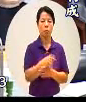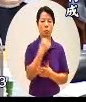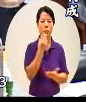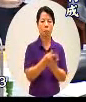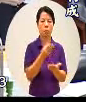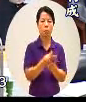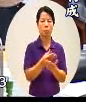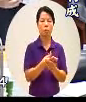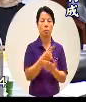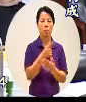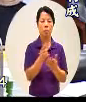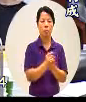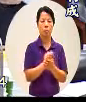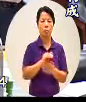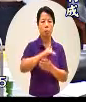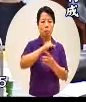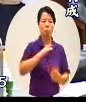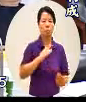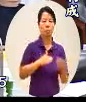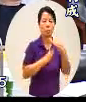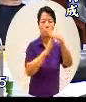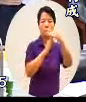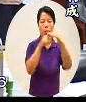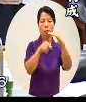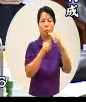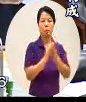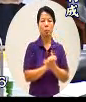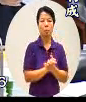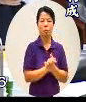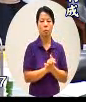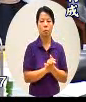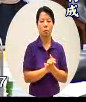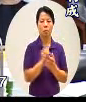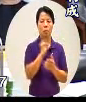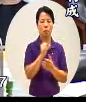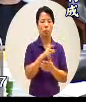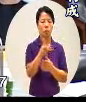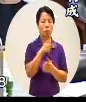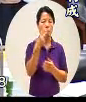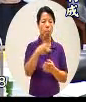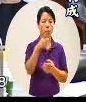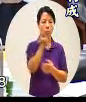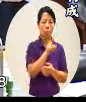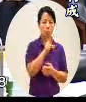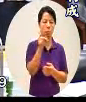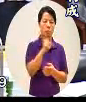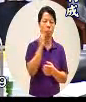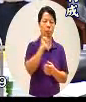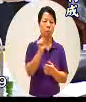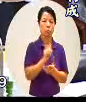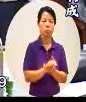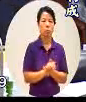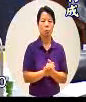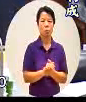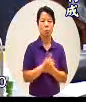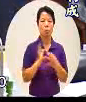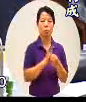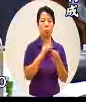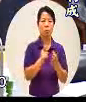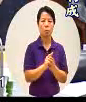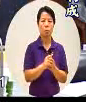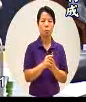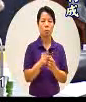甲上限已经紧绷啊，未当阁借钱啊。齁未当阁借钱啊，所以因